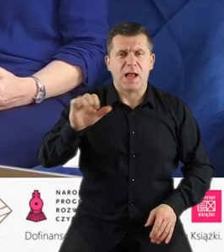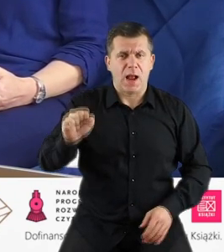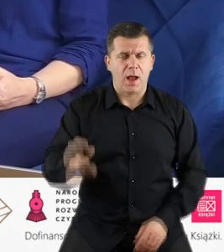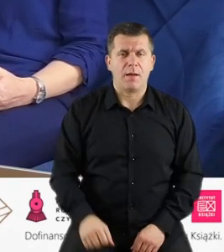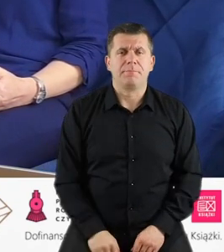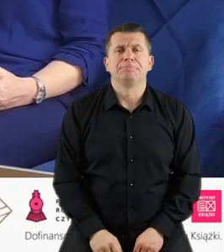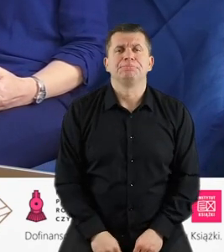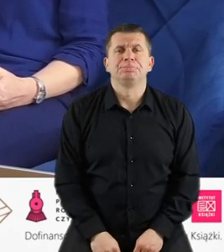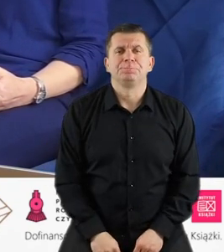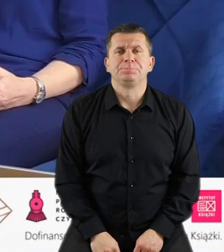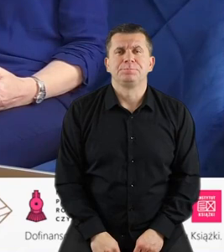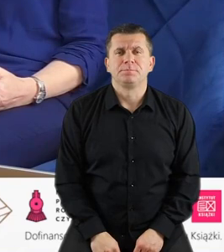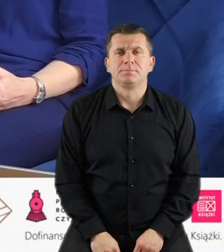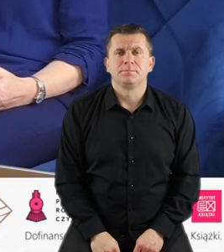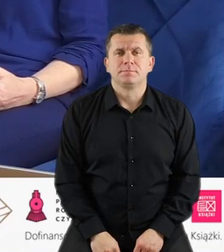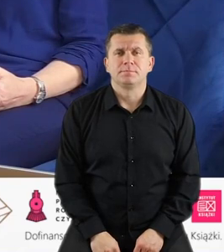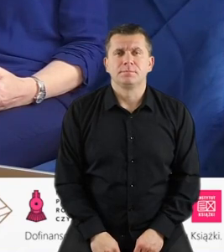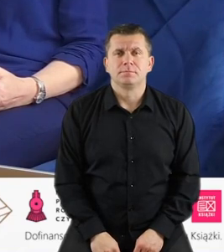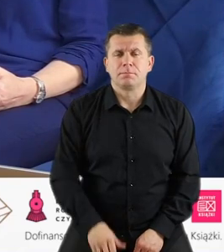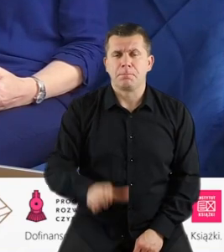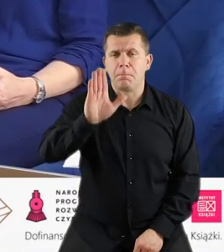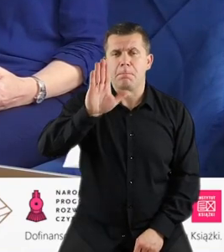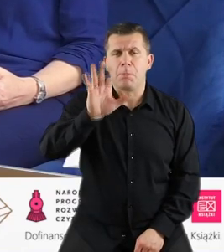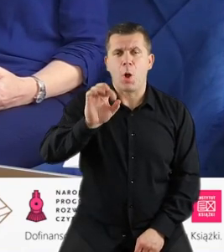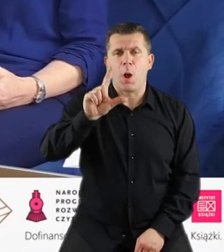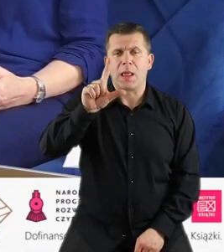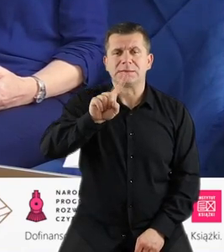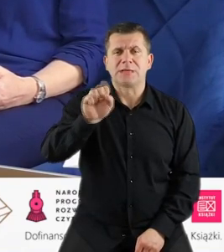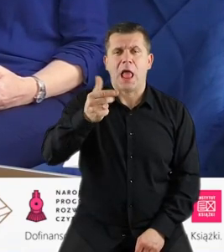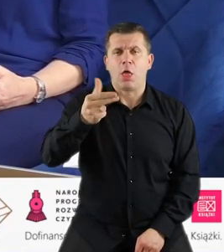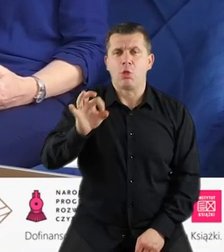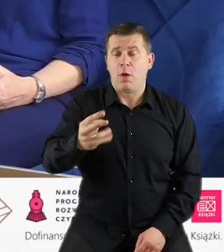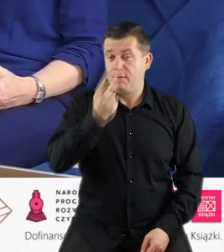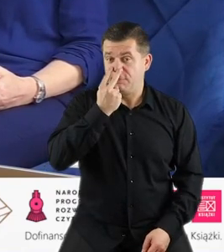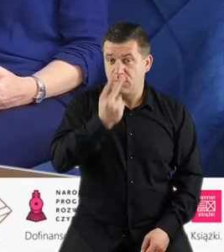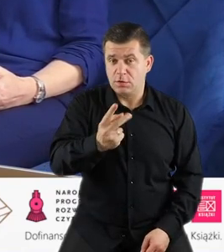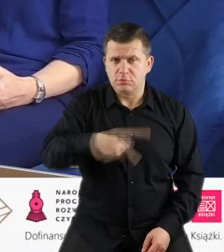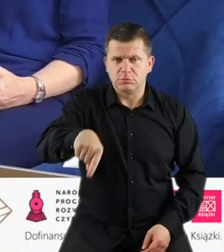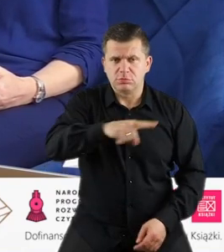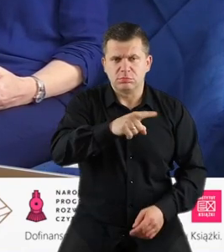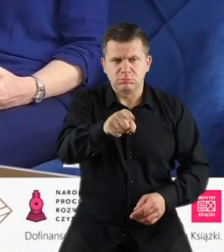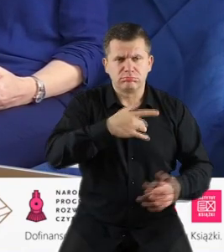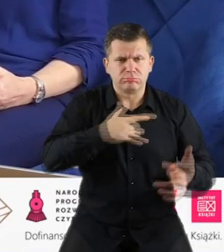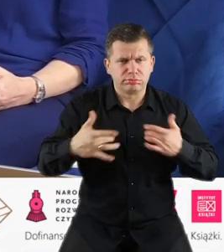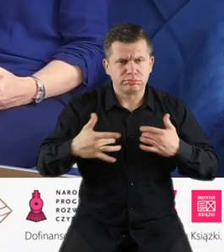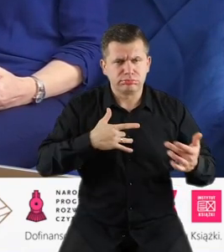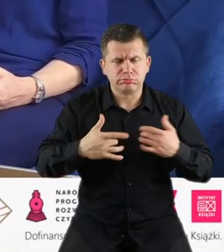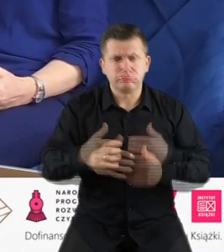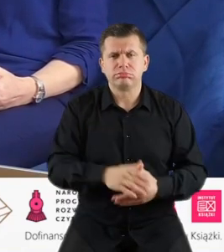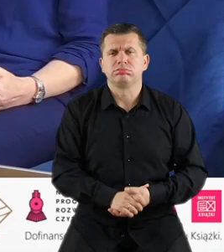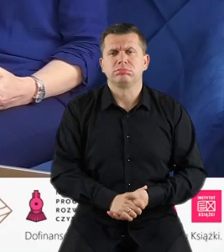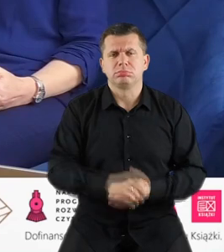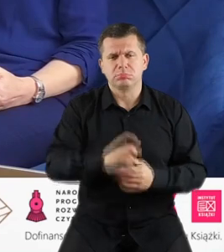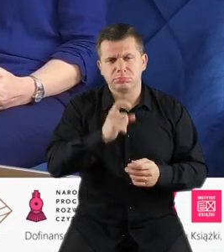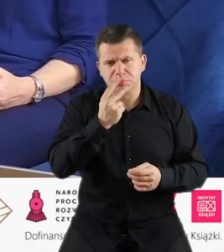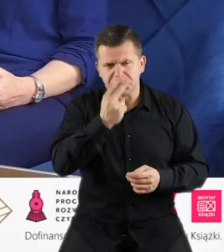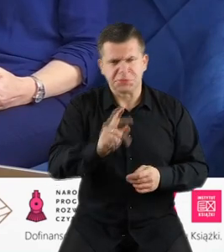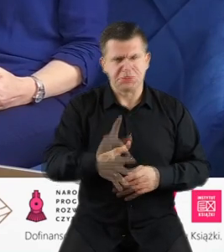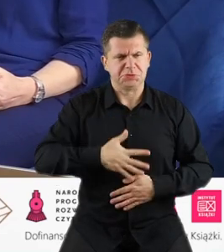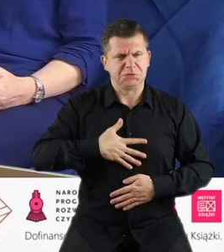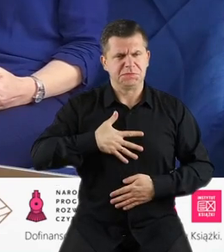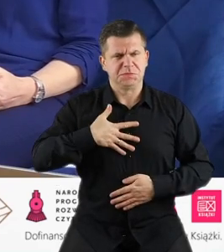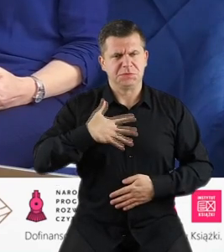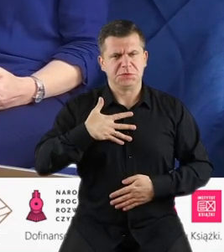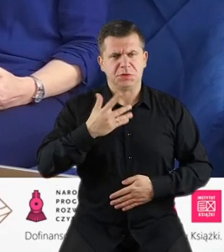włoskiej, i widzi Bolzano, tak, i widzi właśnie tych potępionych i widzi coś dziwnego